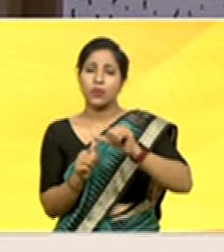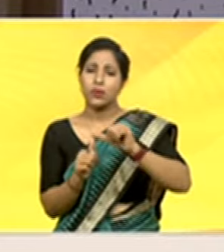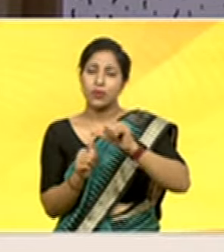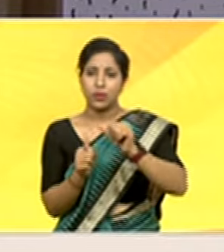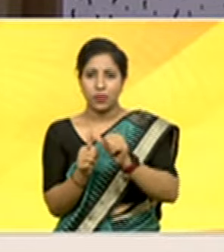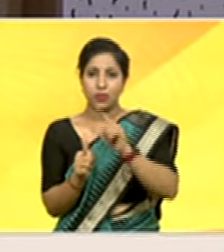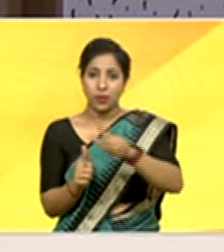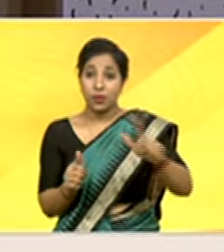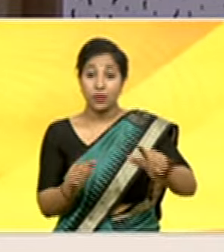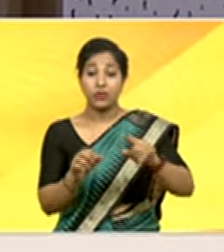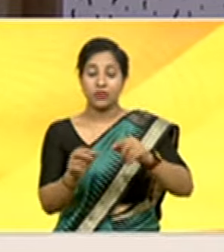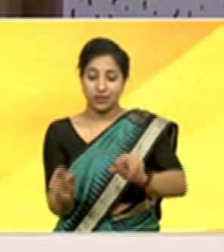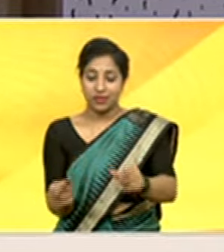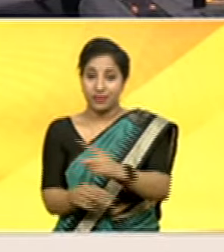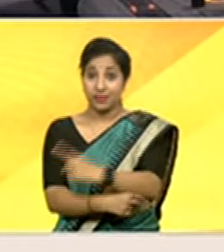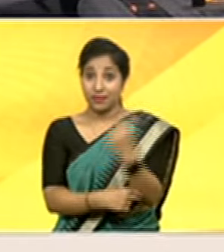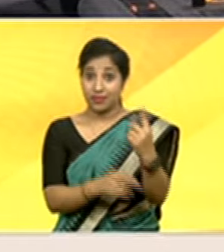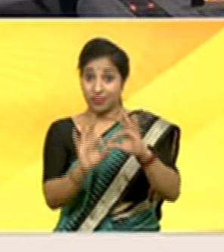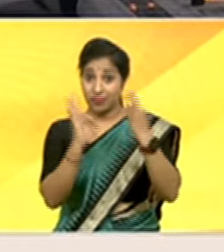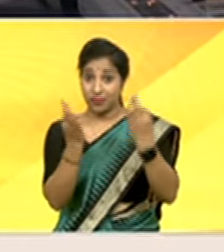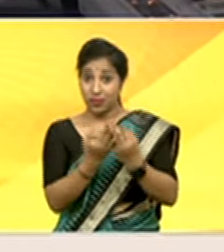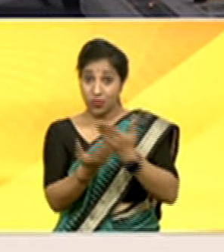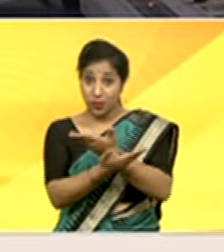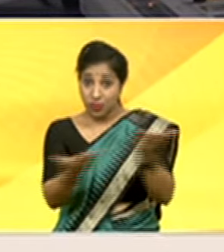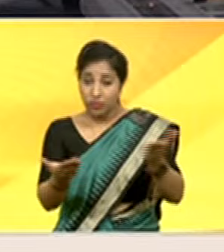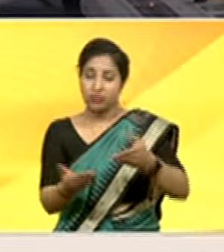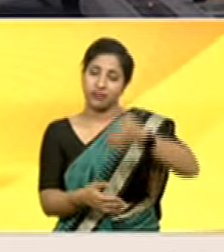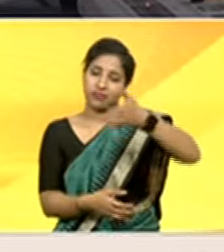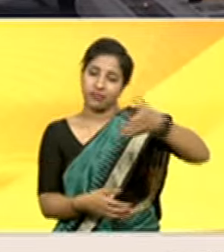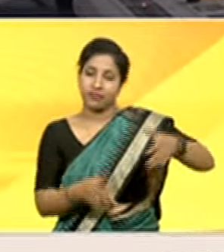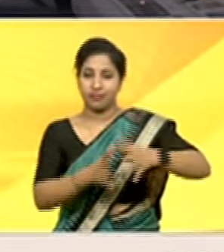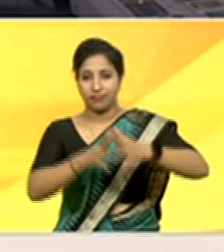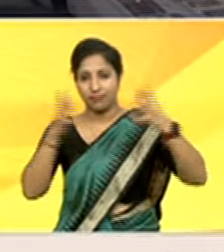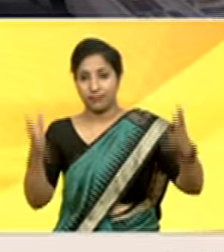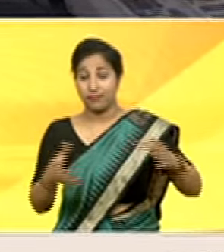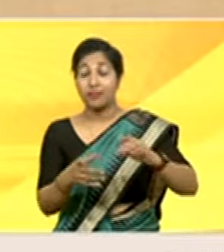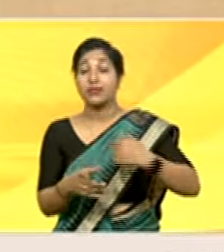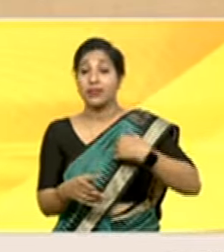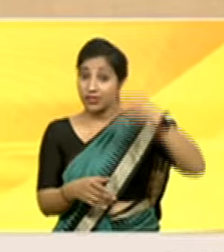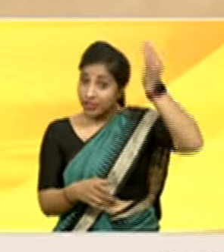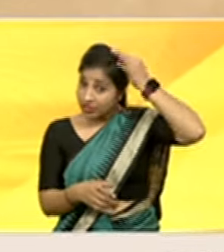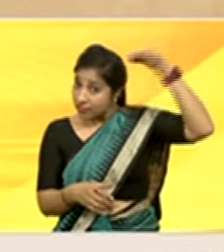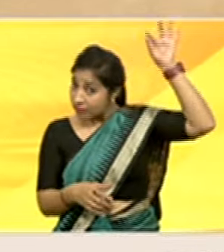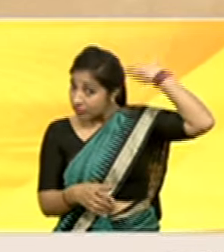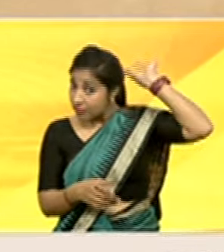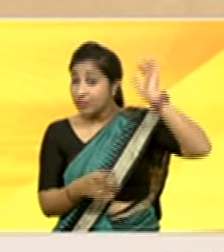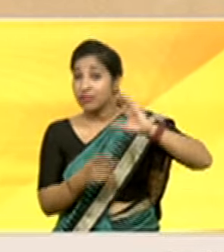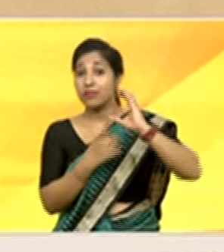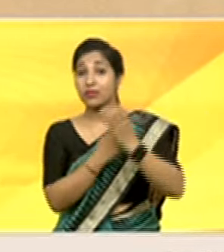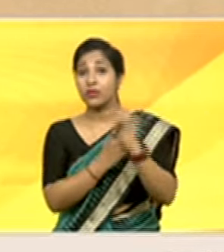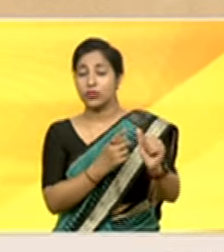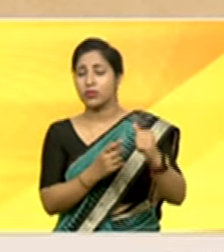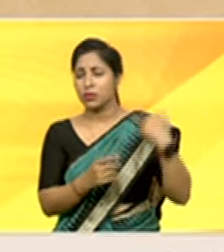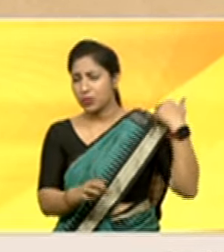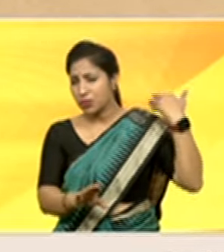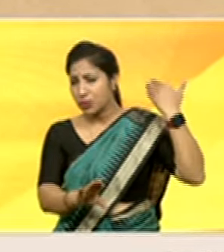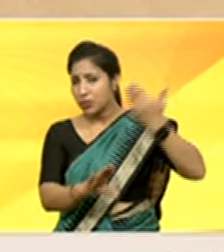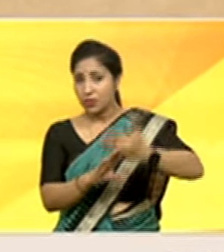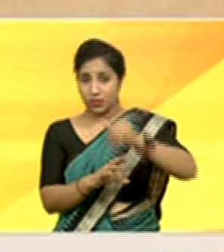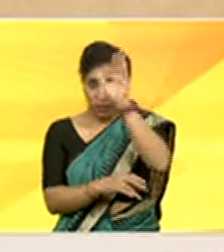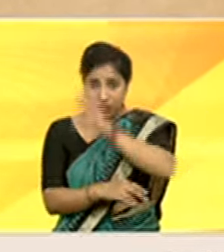परिवार को बदाई देता हूं। साथियों संस्कृत की प्राचीन भारतिया